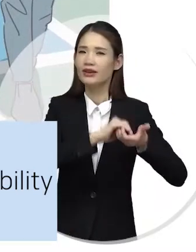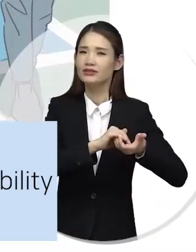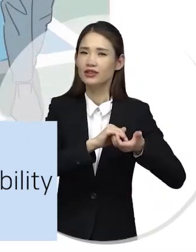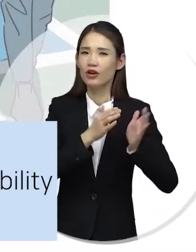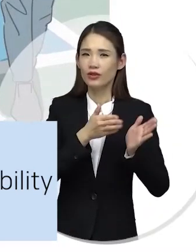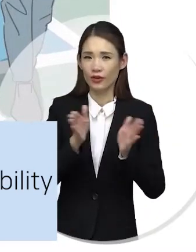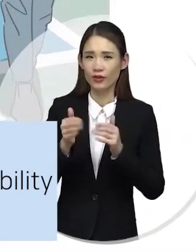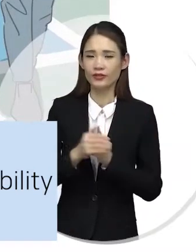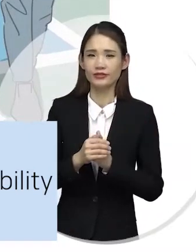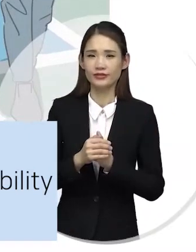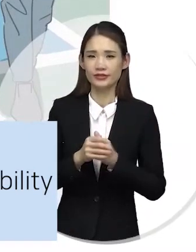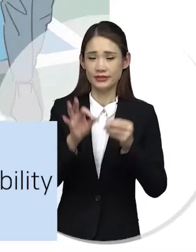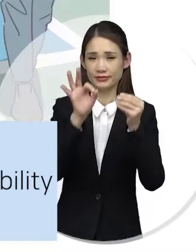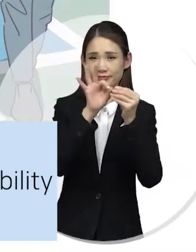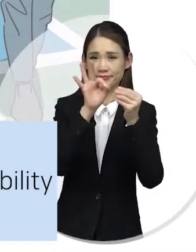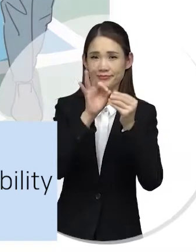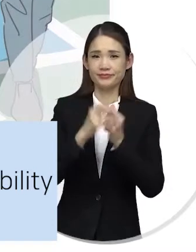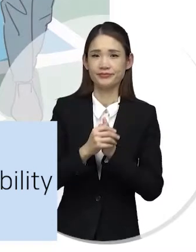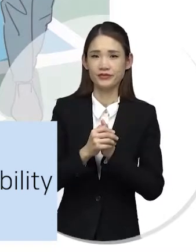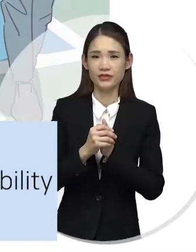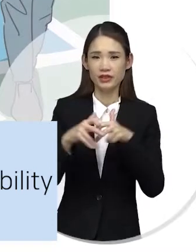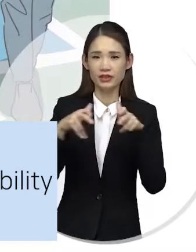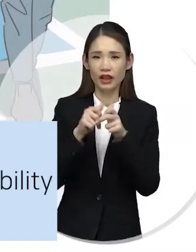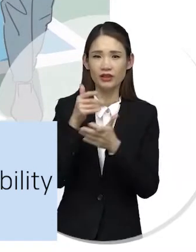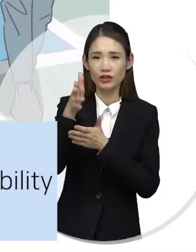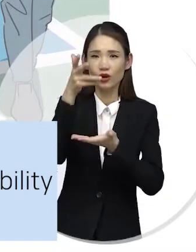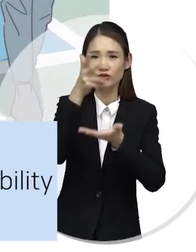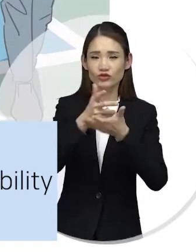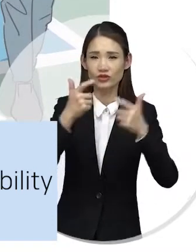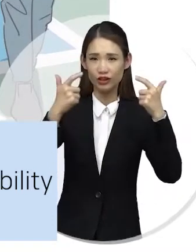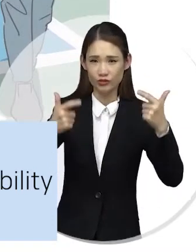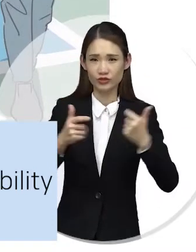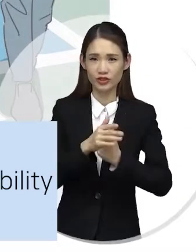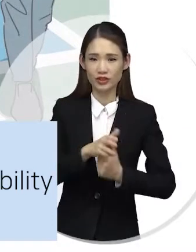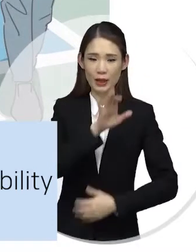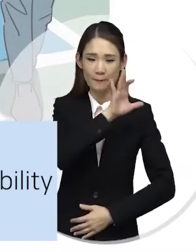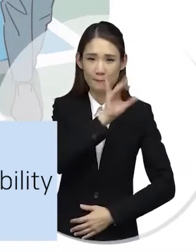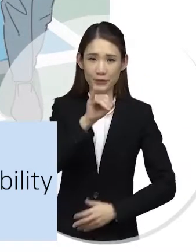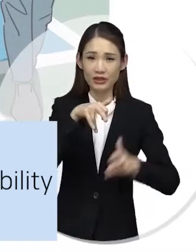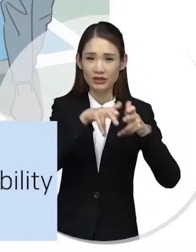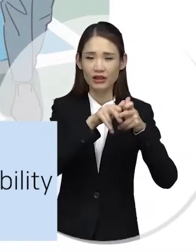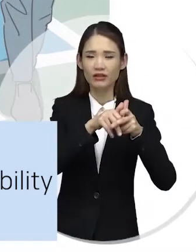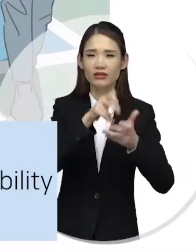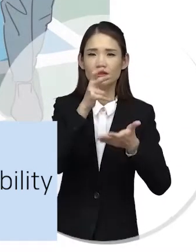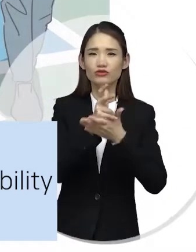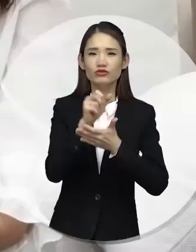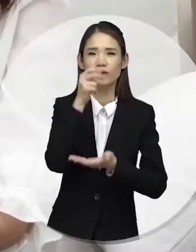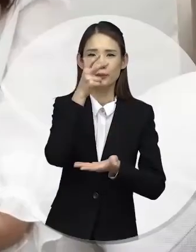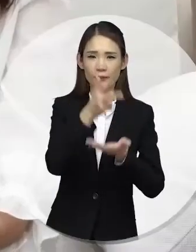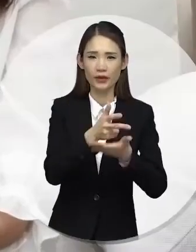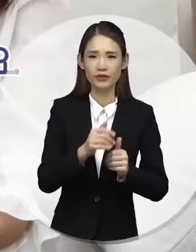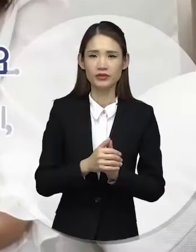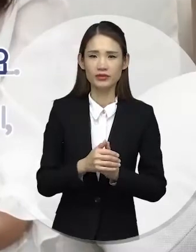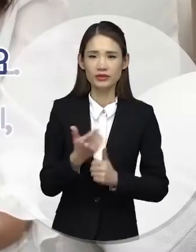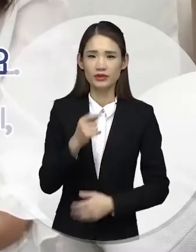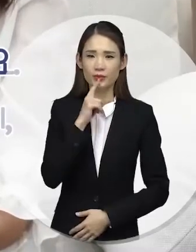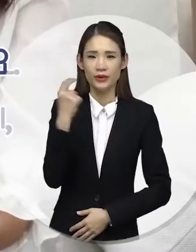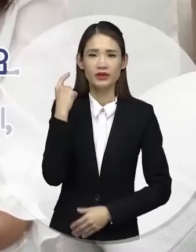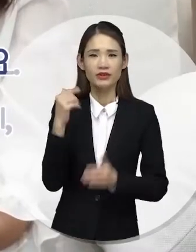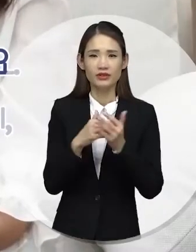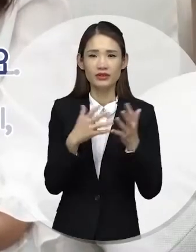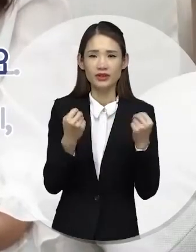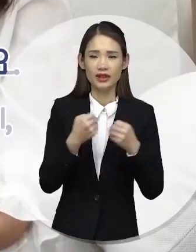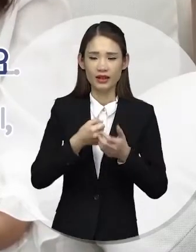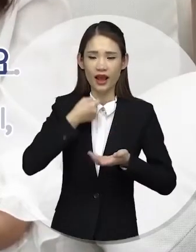경우. 10번. 장애인 전용 주차구역에 비장애인이 주차하는 경우. 저는 그런 말 많이 들어요. 제가